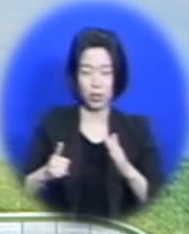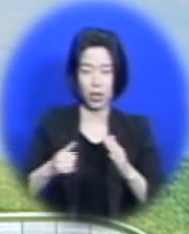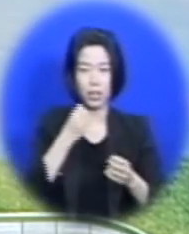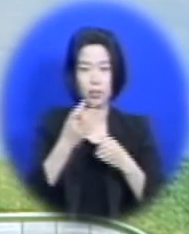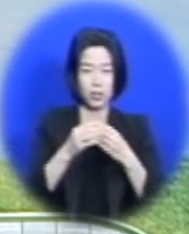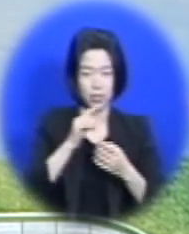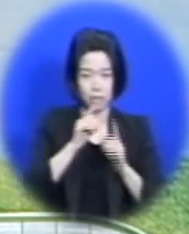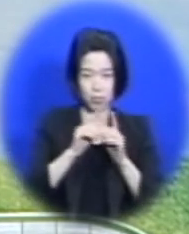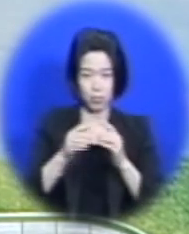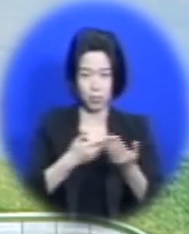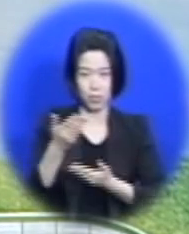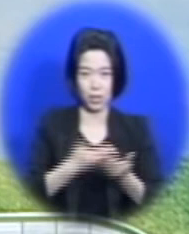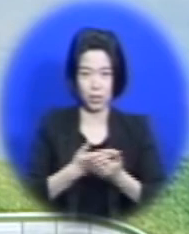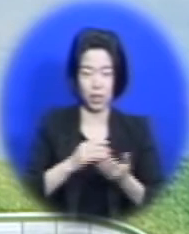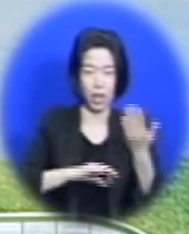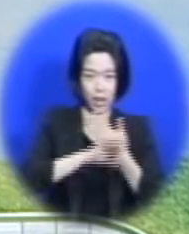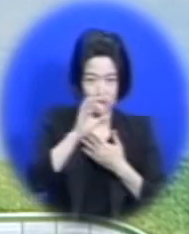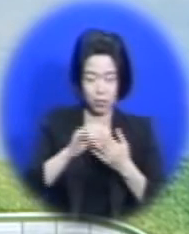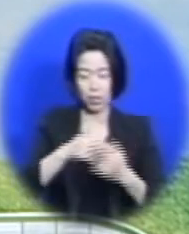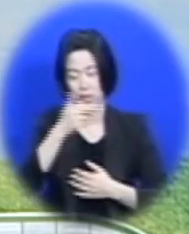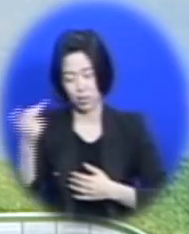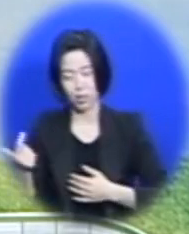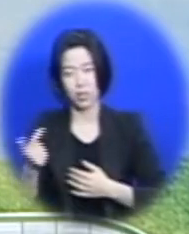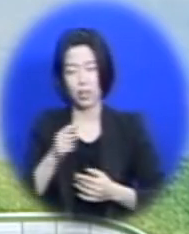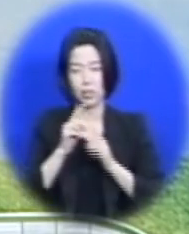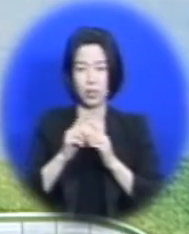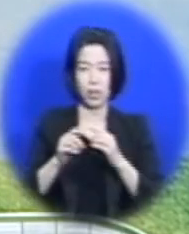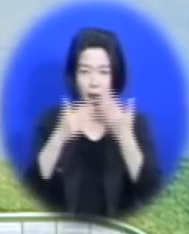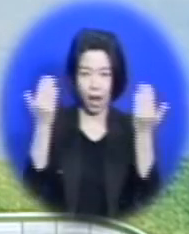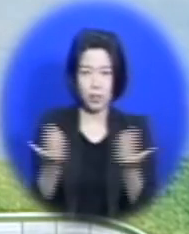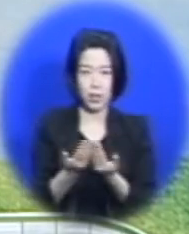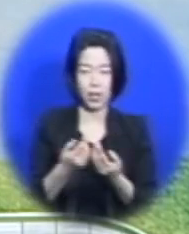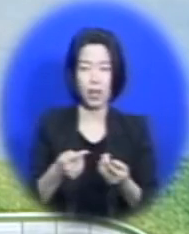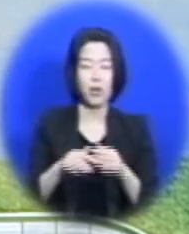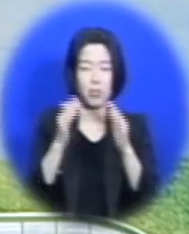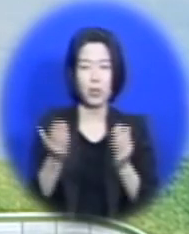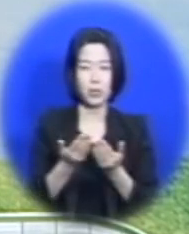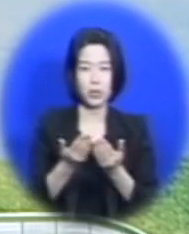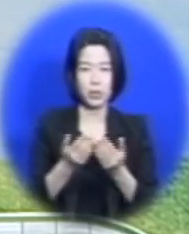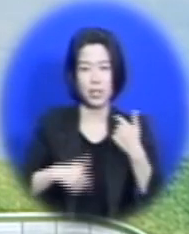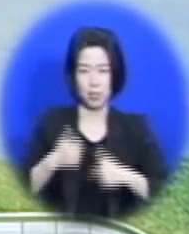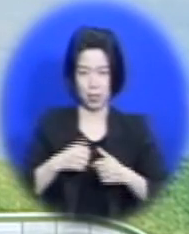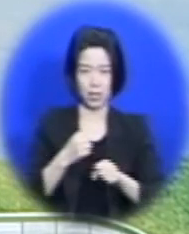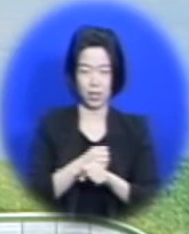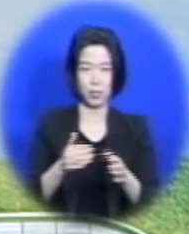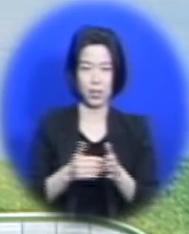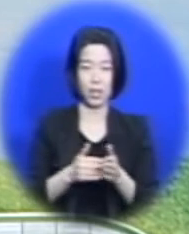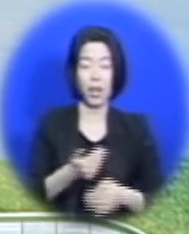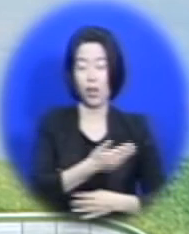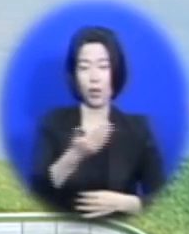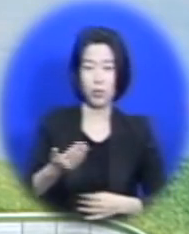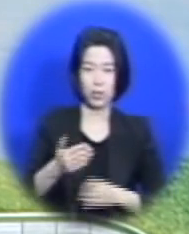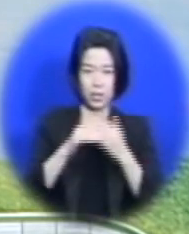아침에 기도했던 것과 저녁에 주신 말씀을 다 너무 기뻤어요. 여러분, 여러분이